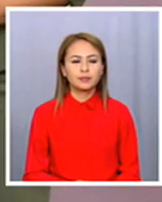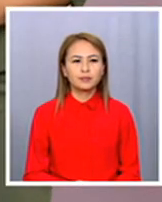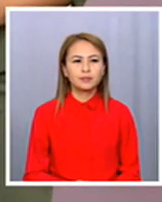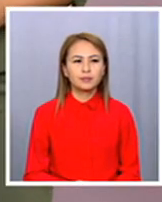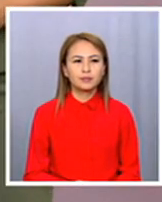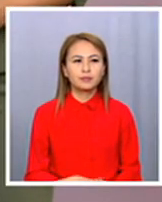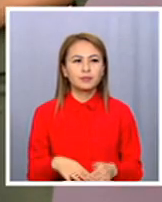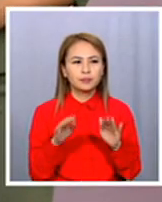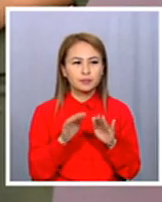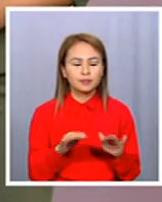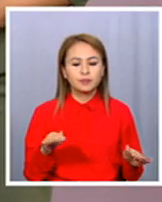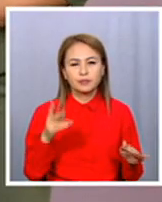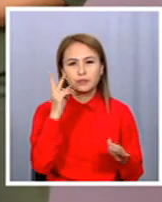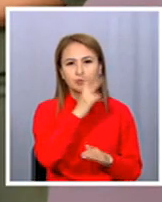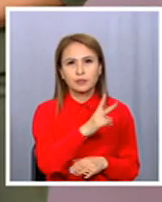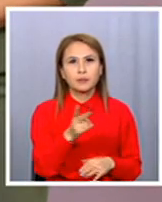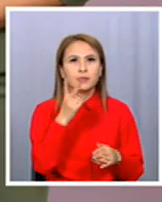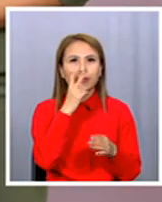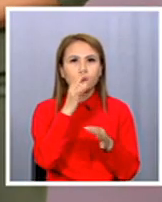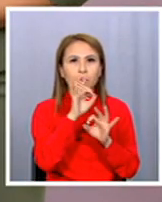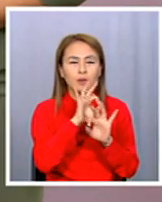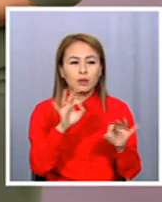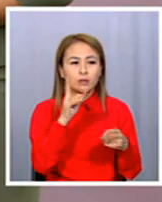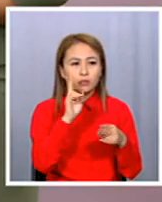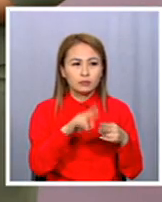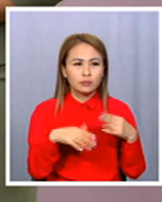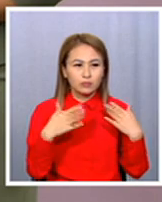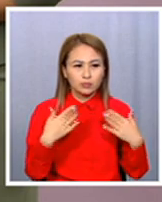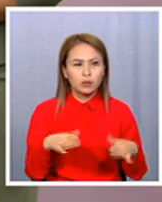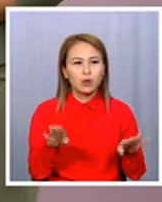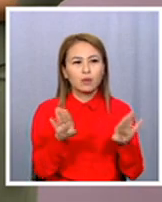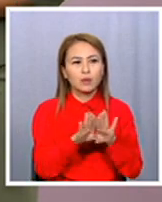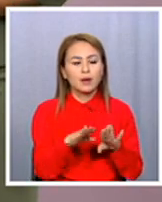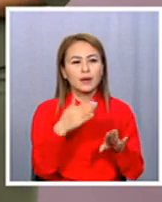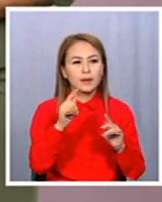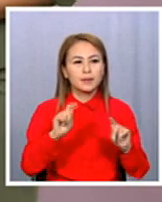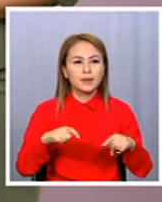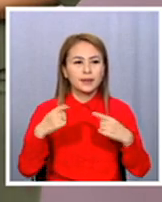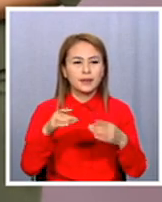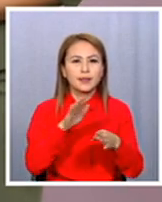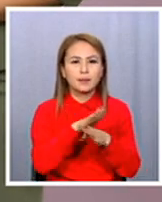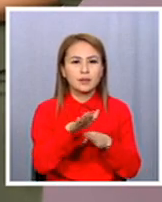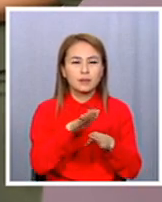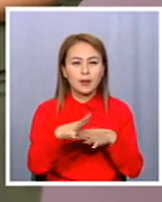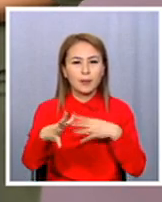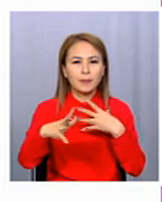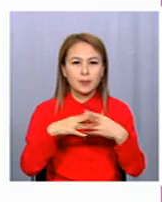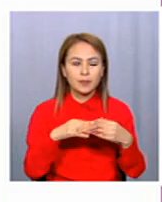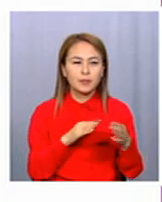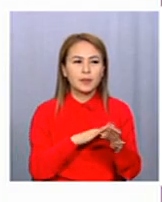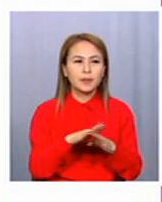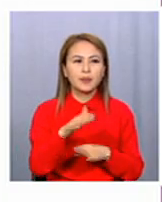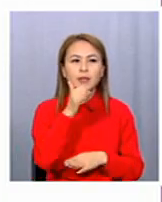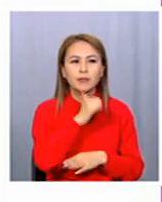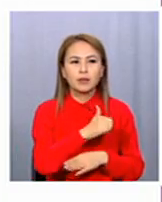Балалар, бейне материалды тамашалап болсақ, мына берілген тапсырманы менімен бірге орындаңдар.